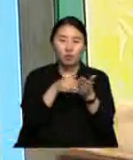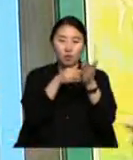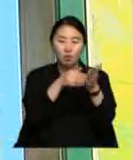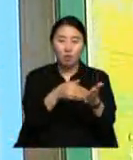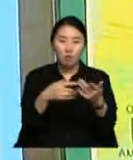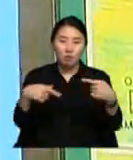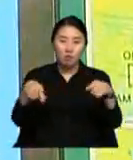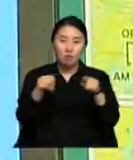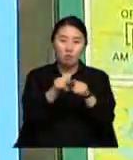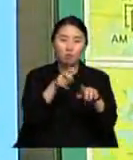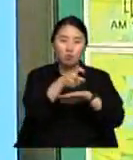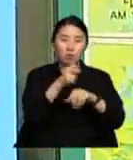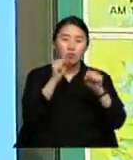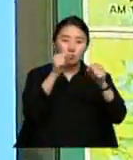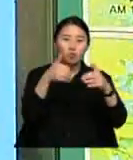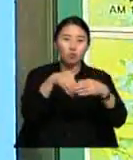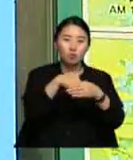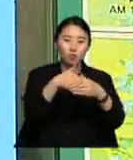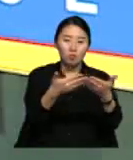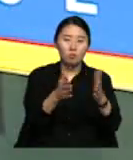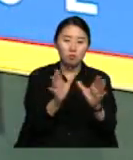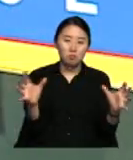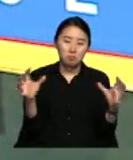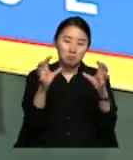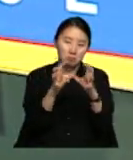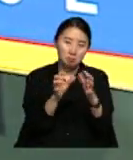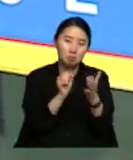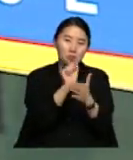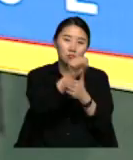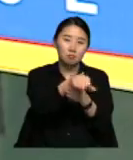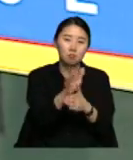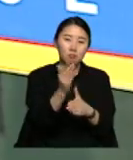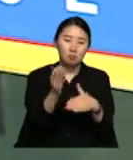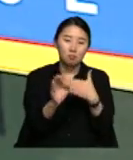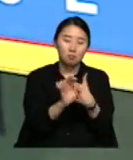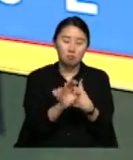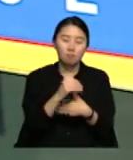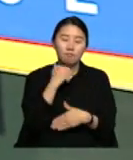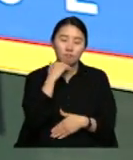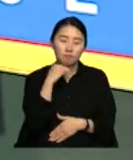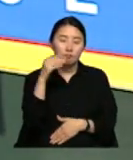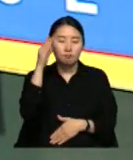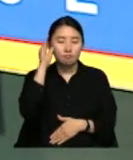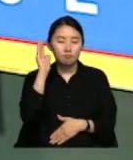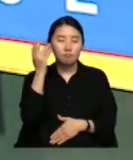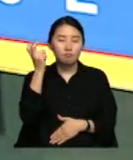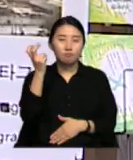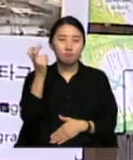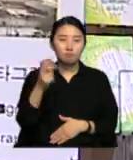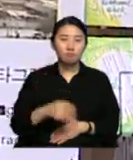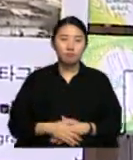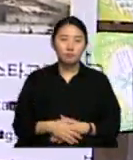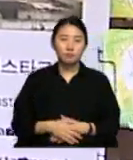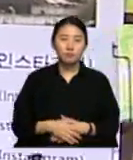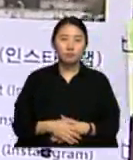건의안이 문화체육관광부와 서울지방경찰청에 전달되면 잠실에 관광경찰을 상시 배치하는